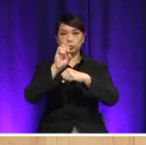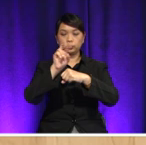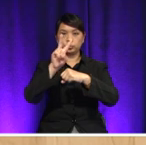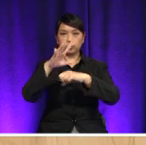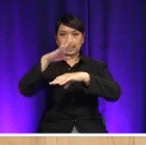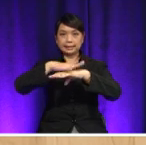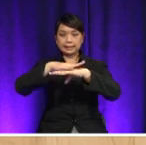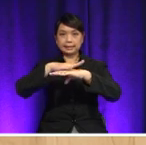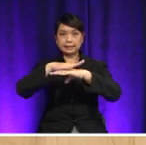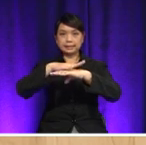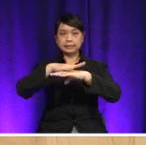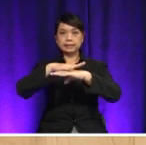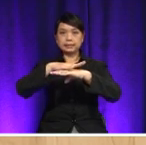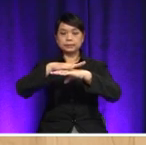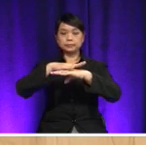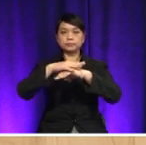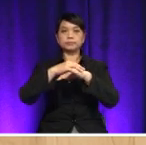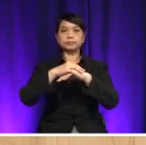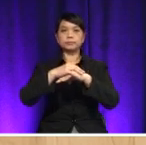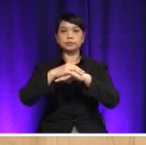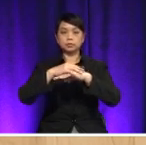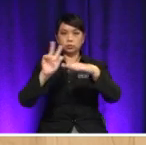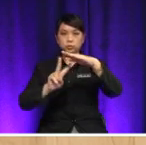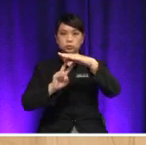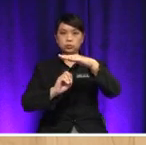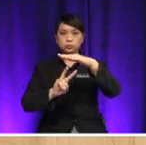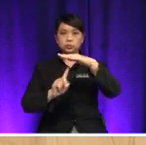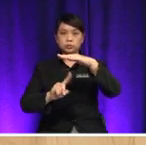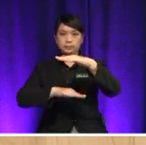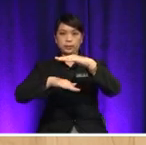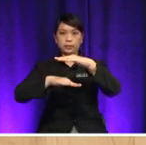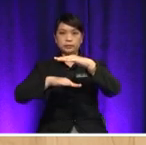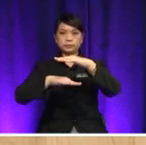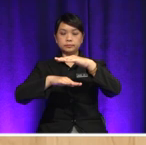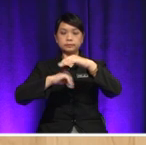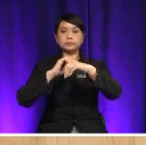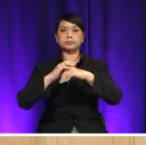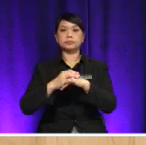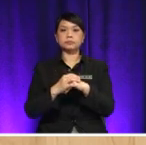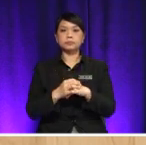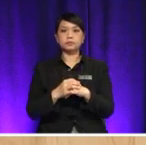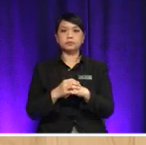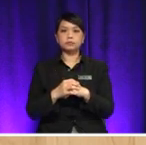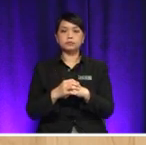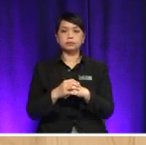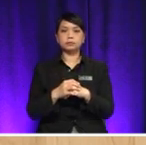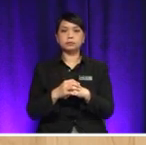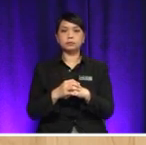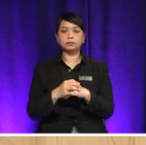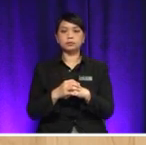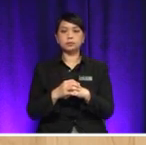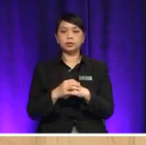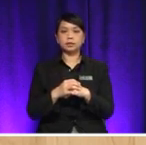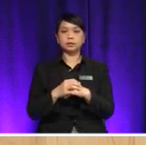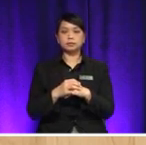tahun 2021 sebagai asasnya kita letak di bawah itu tahun 2021 kan 900 Maka kalau